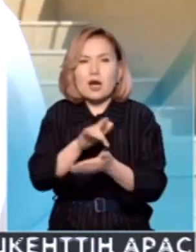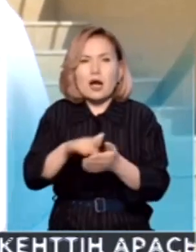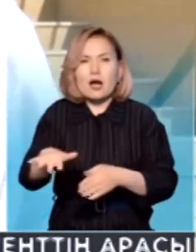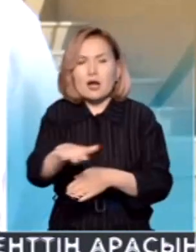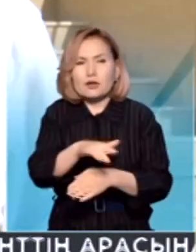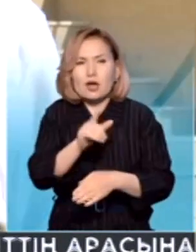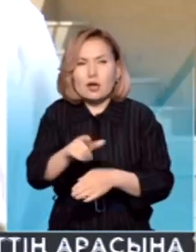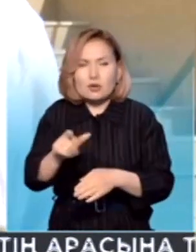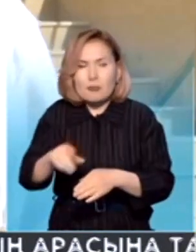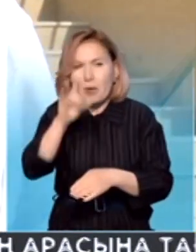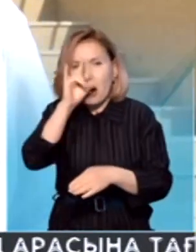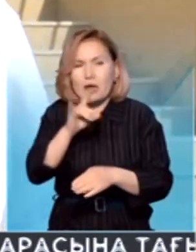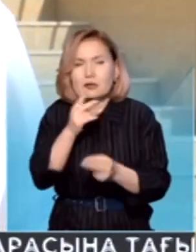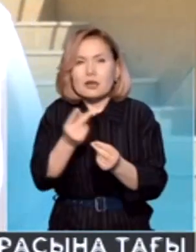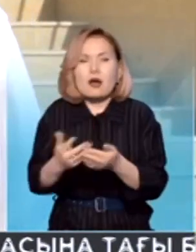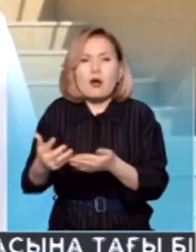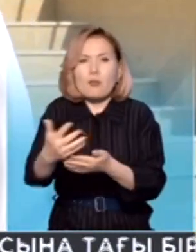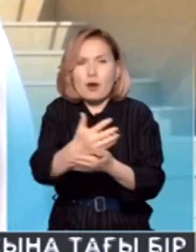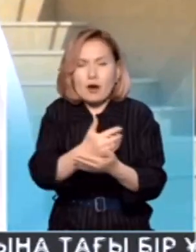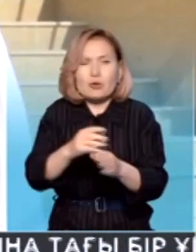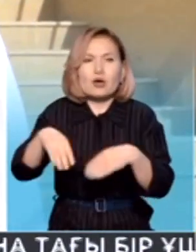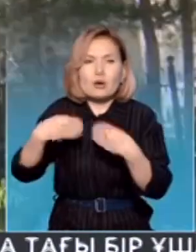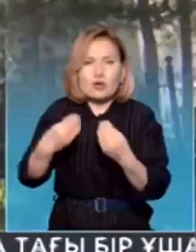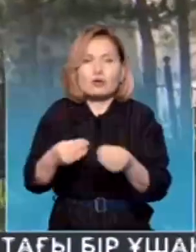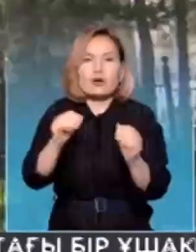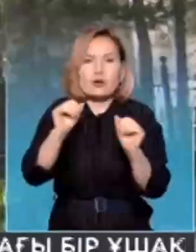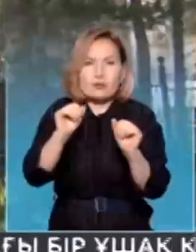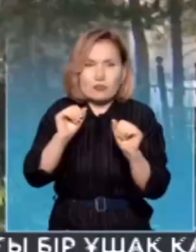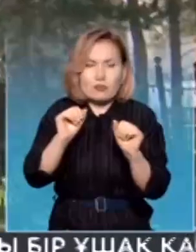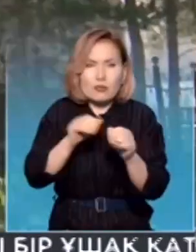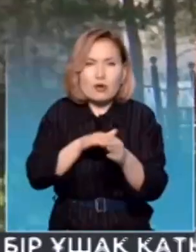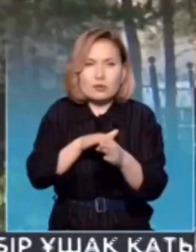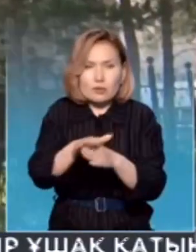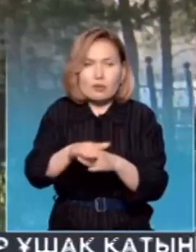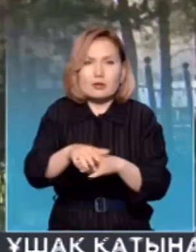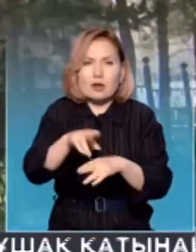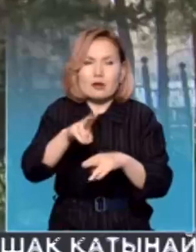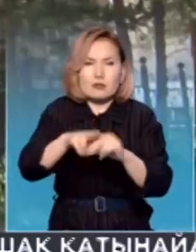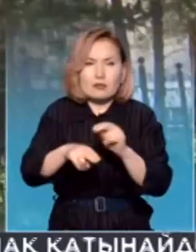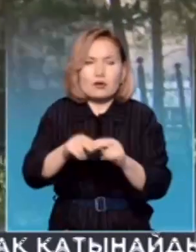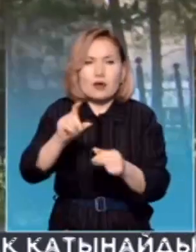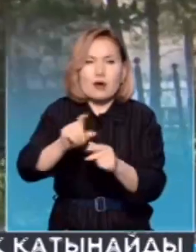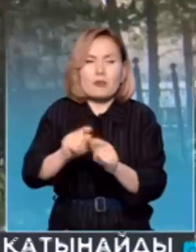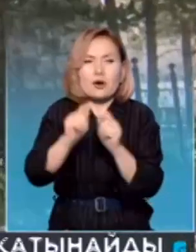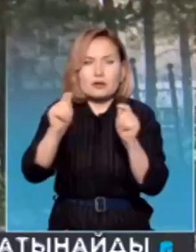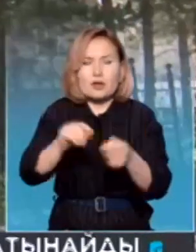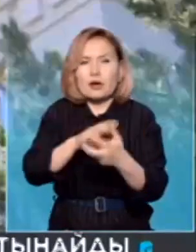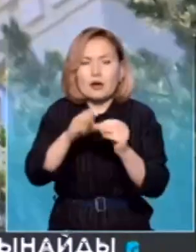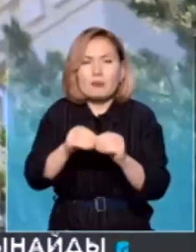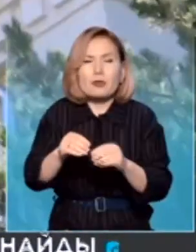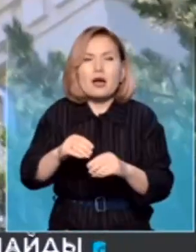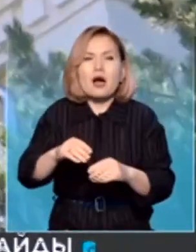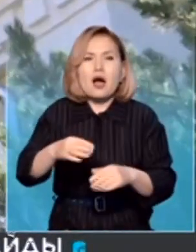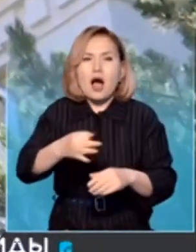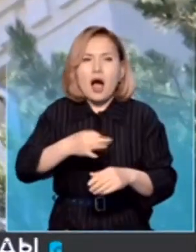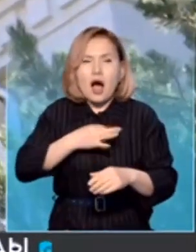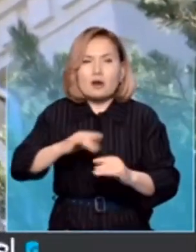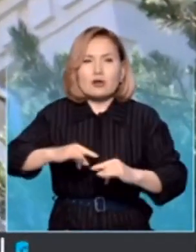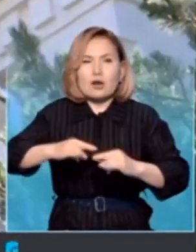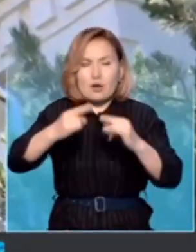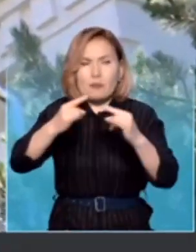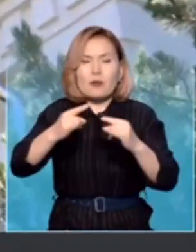тұратын қазақтардың қаржысына салынған деп толық айтуға болады. Ақ кірпіштен салынғандықтан нысан халық арасында Ақ мешіт